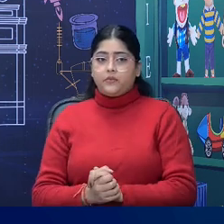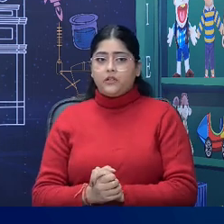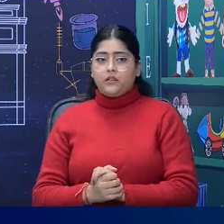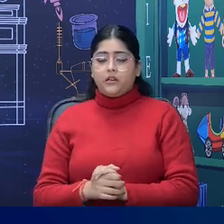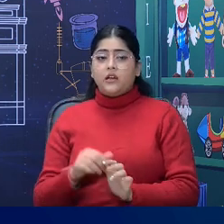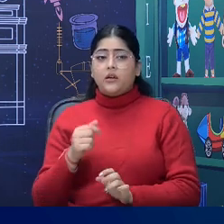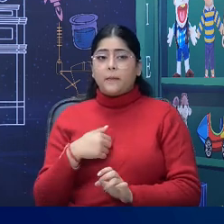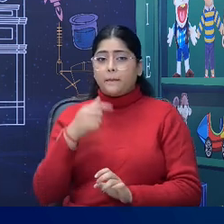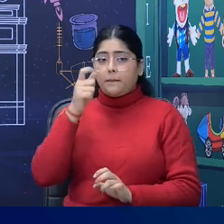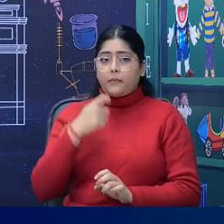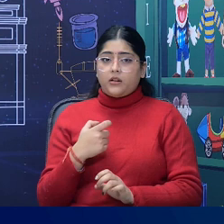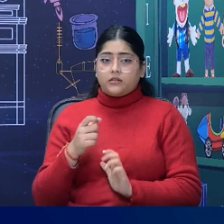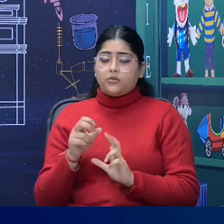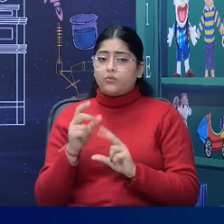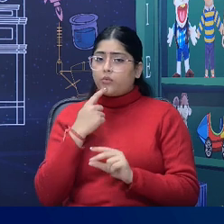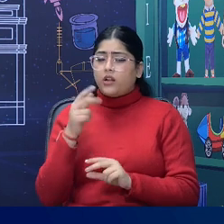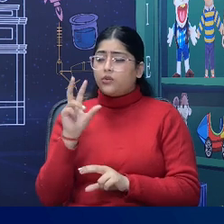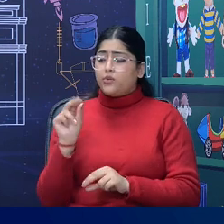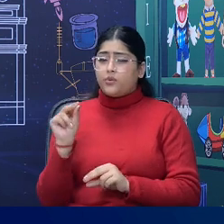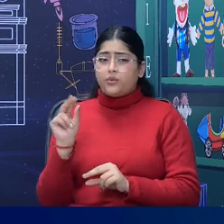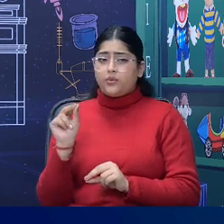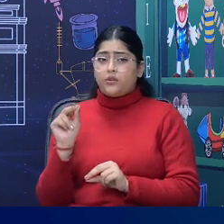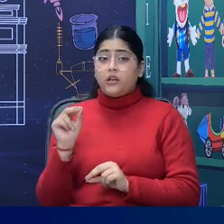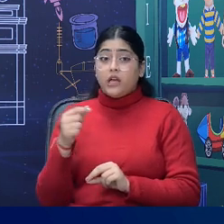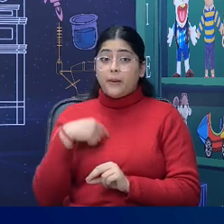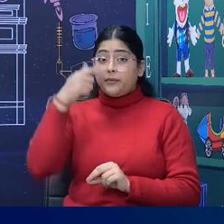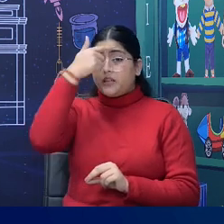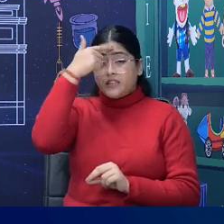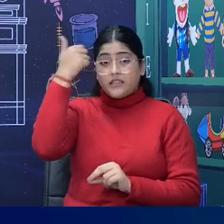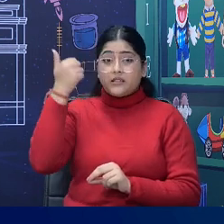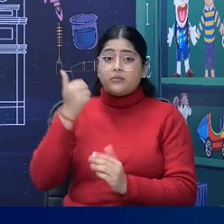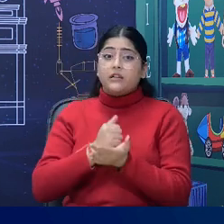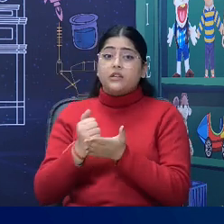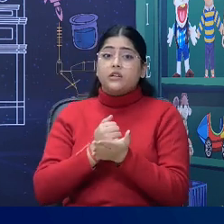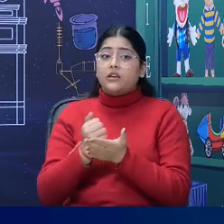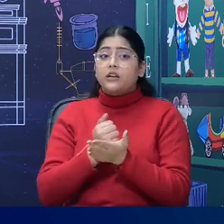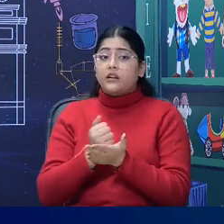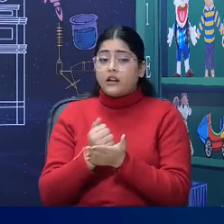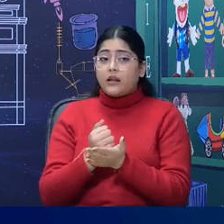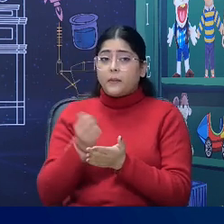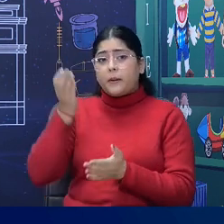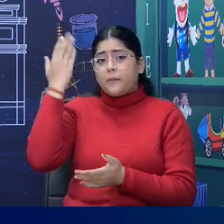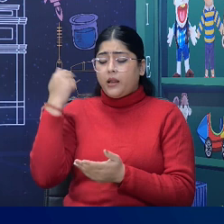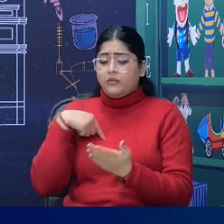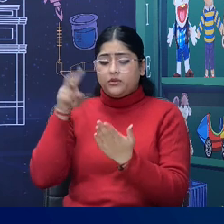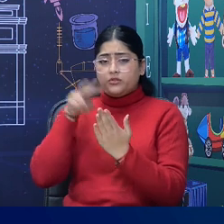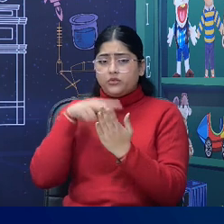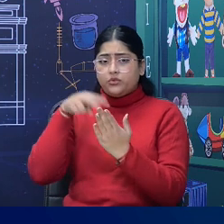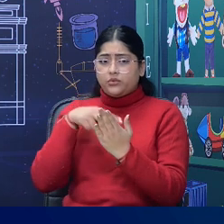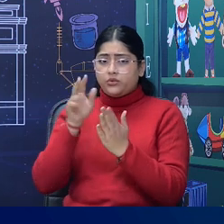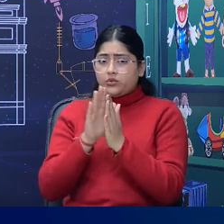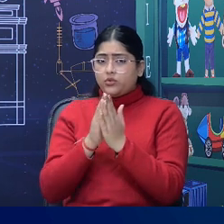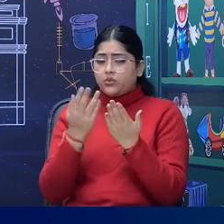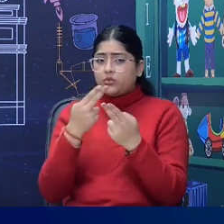यानी कि उस व्यक्ति ने कहा नहीं किस्मत आजमाने वालों की जितनी पुरानी कथाएं मैंने पढ़ी हैं जी सब में वे अलग-अलग